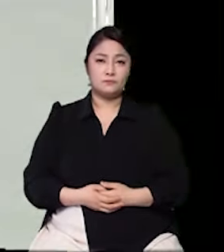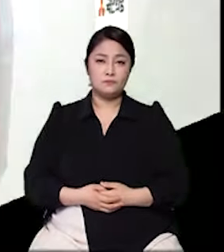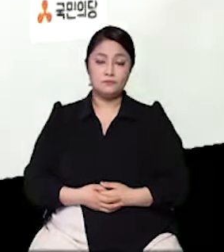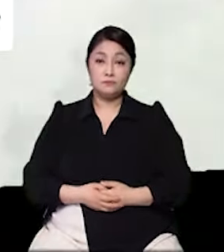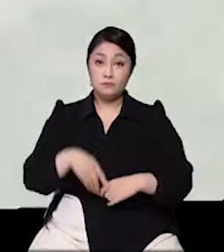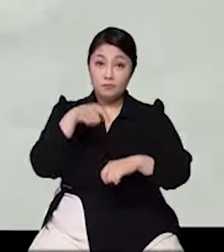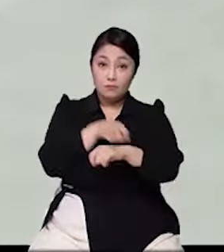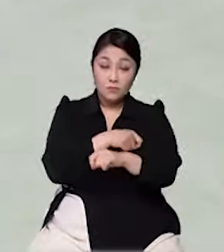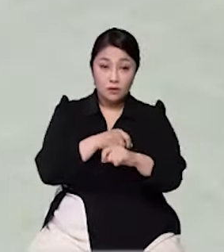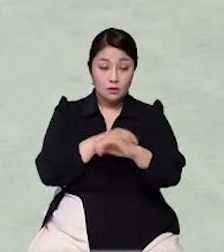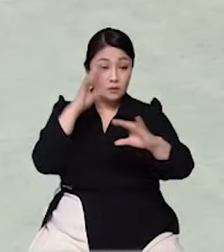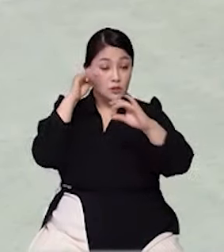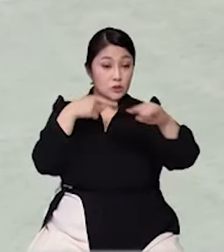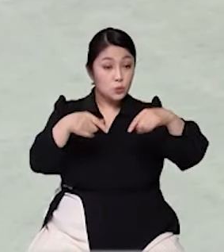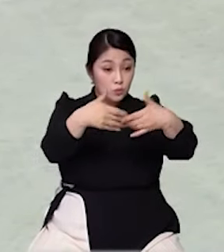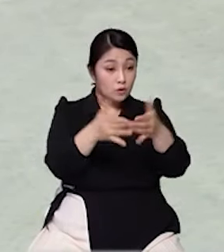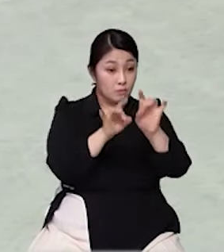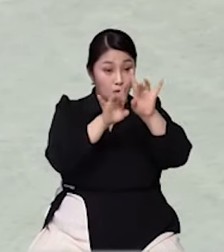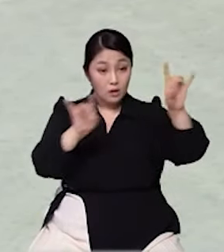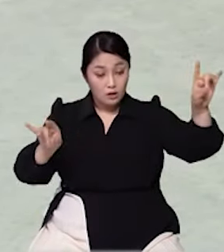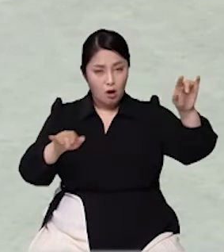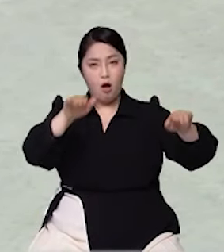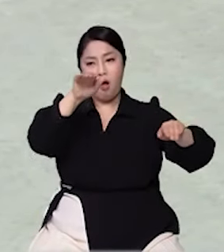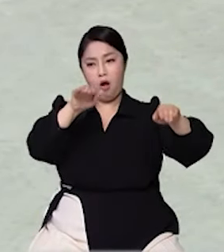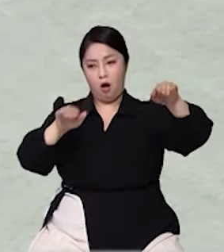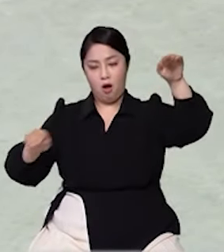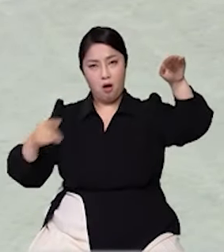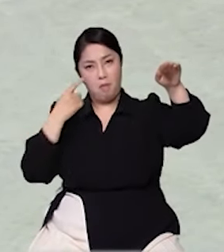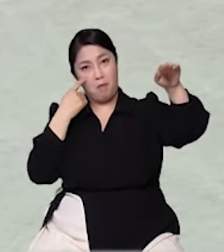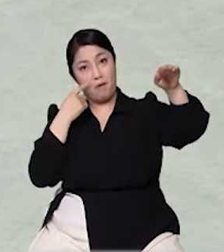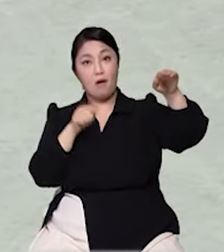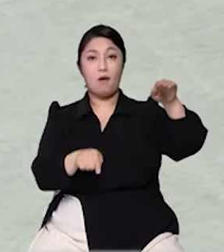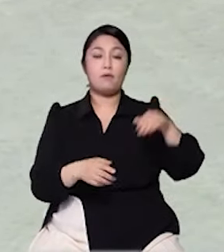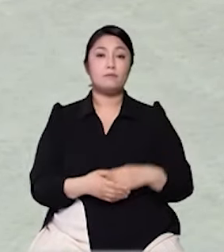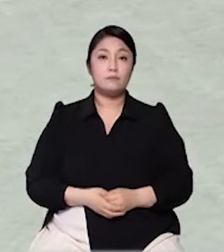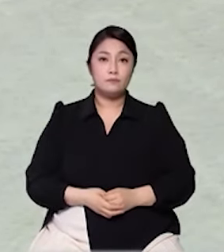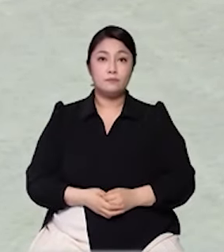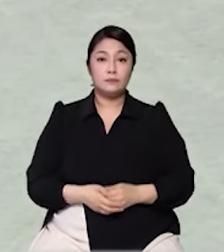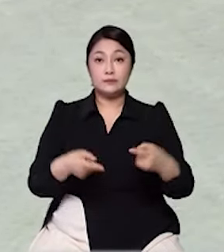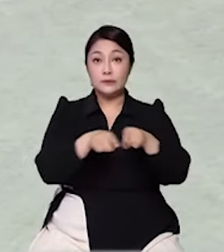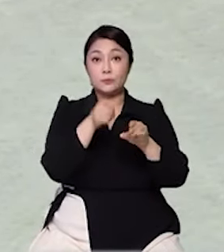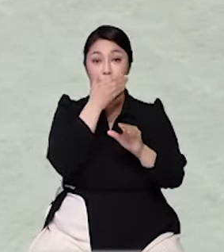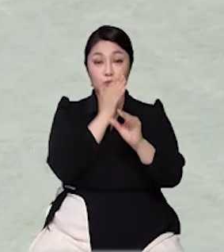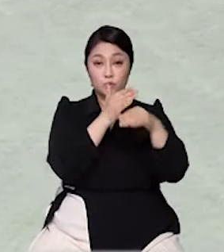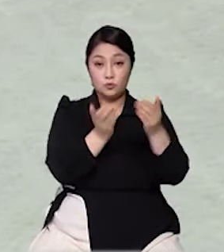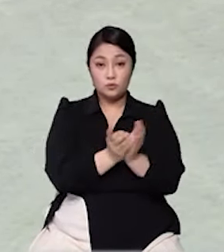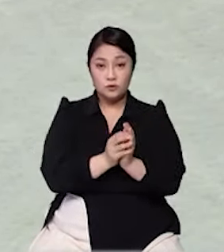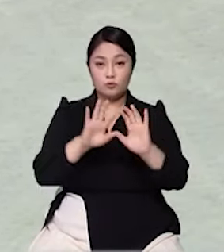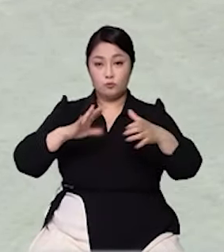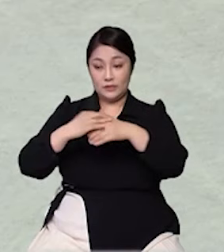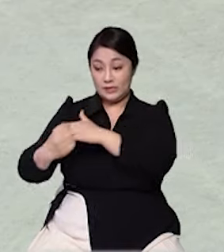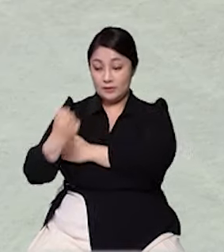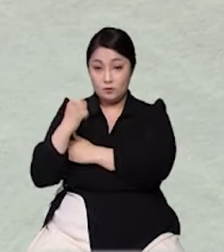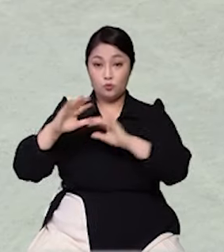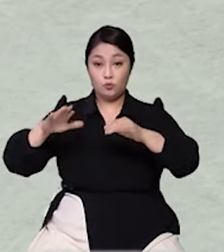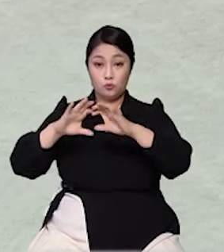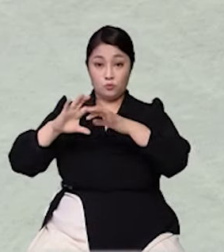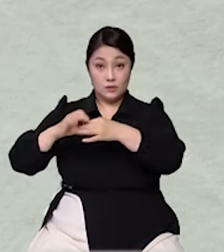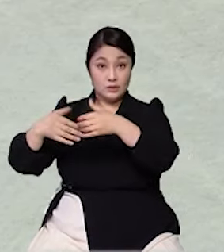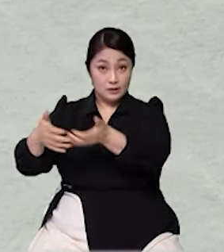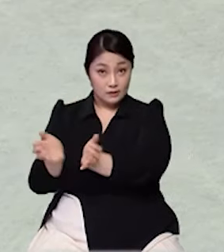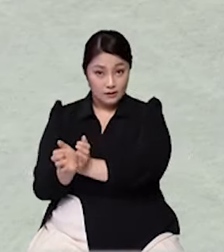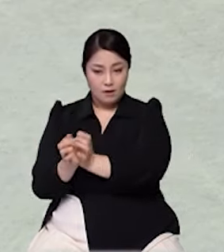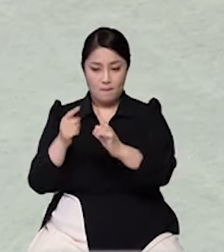특히 지지 정당 별로 큰 차이를 보였습니다 더불어 민주당과 국민의 흰 국민의 당은